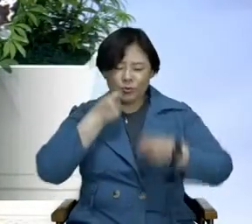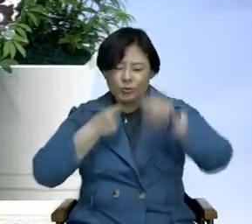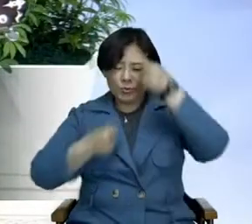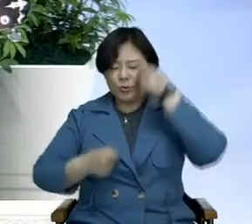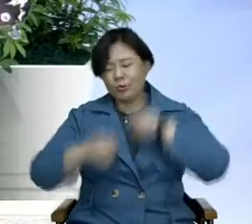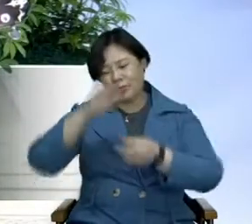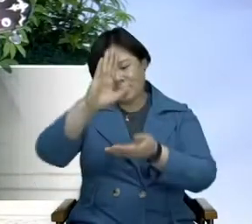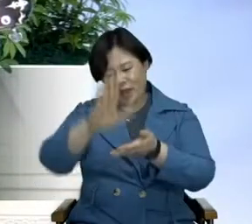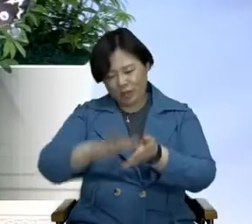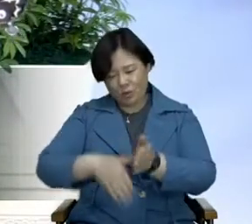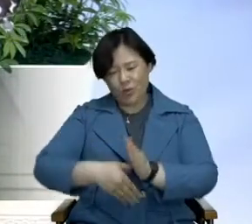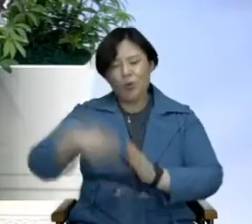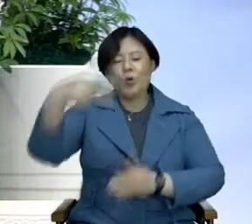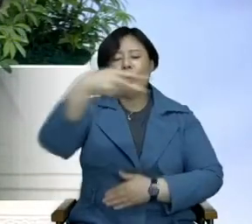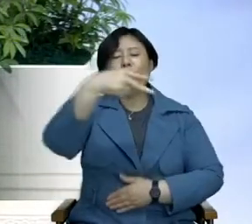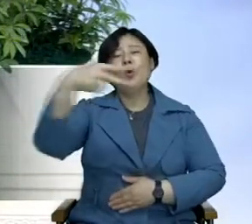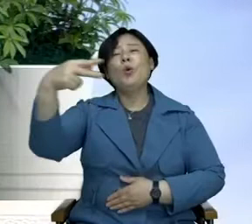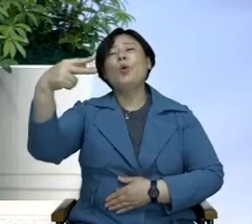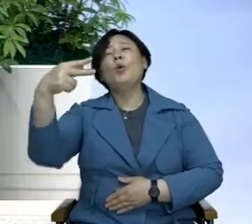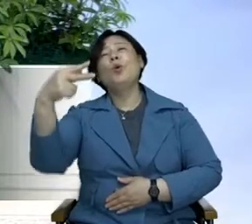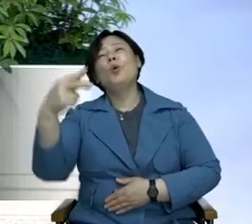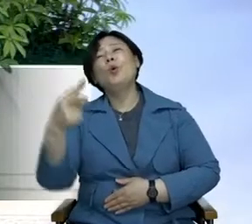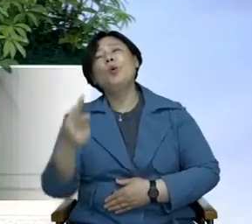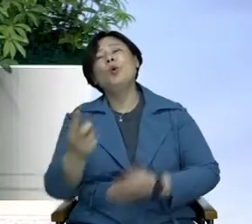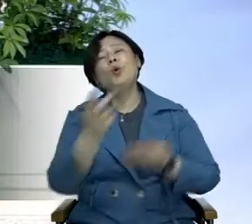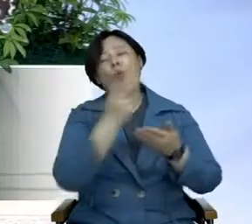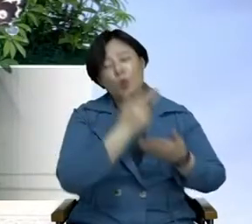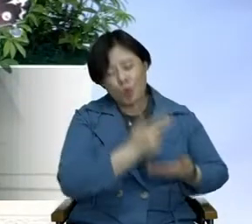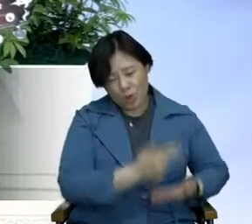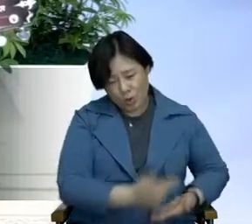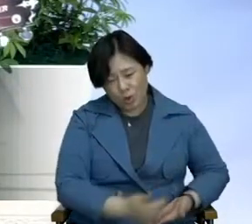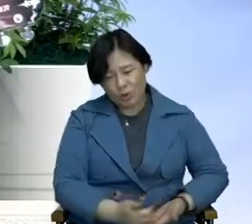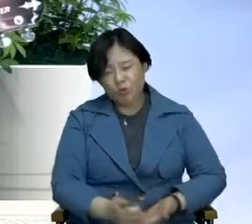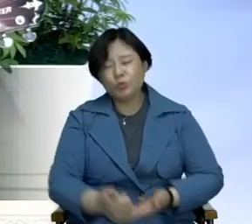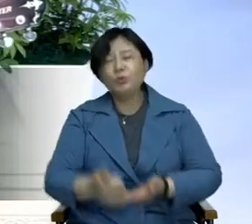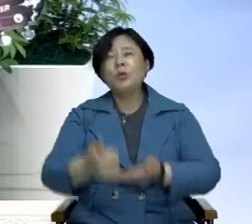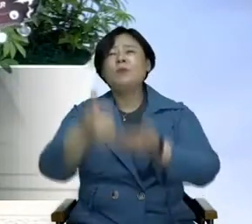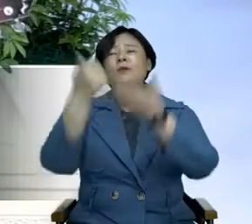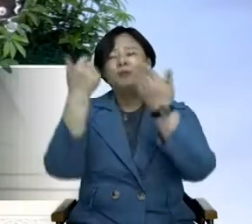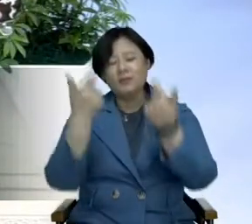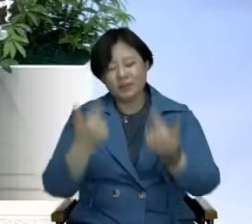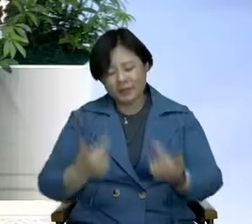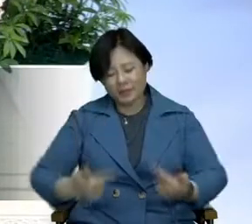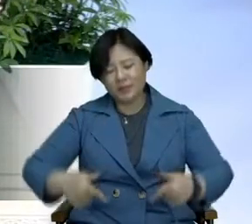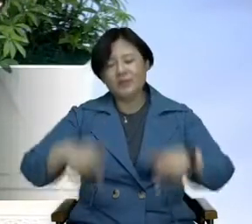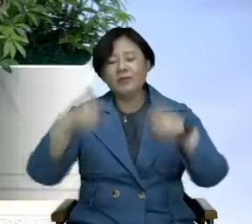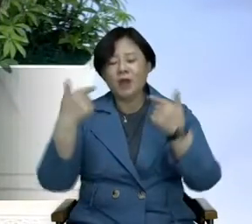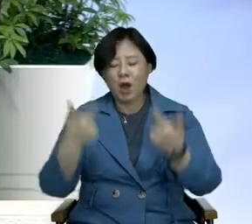주님은